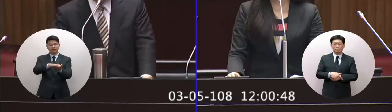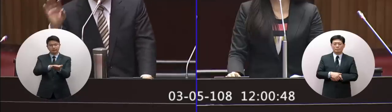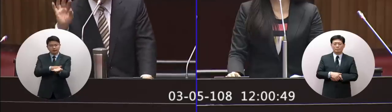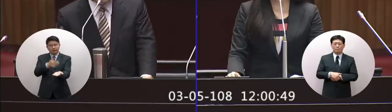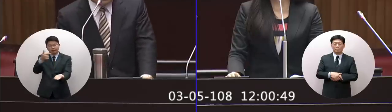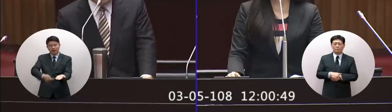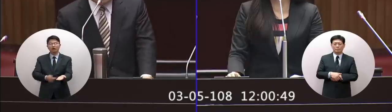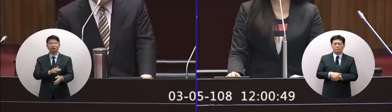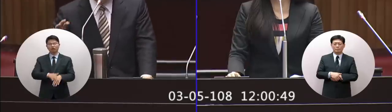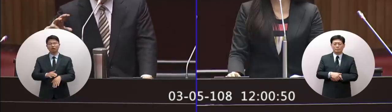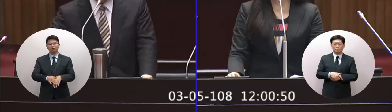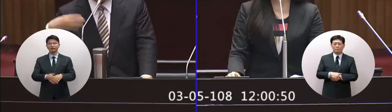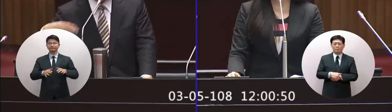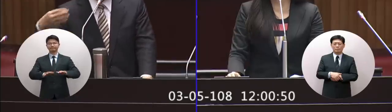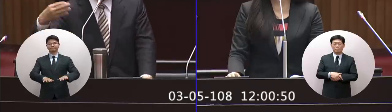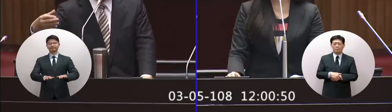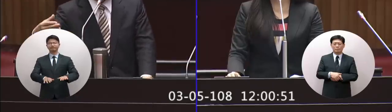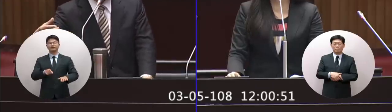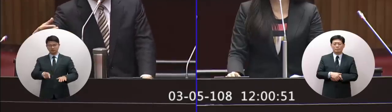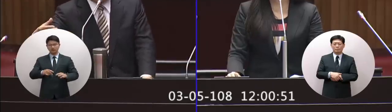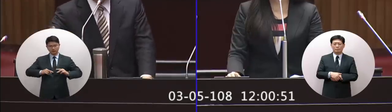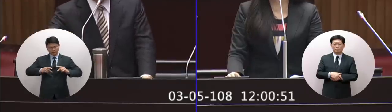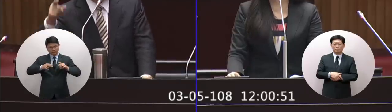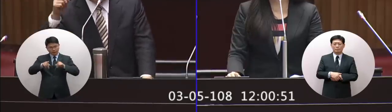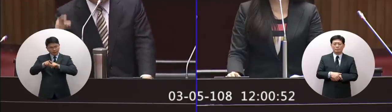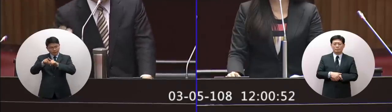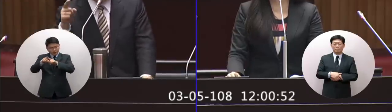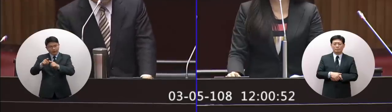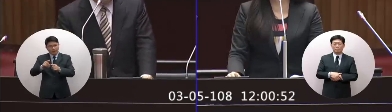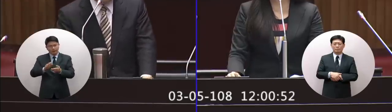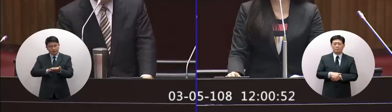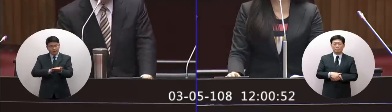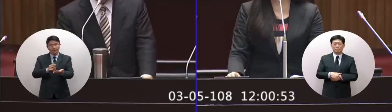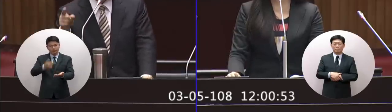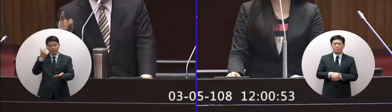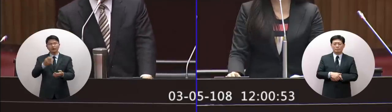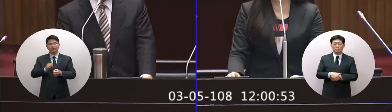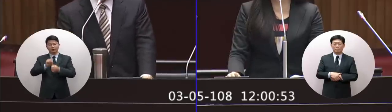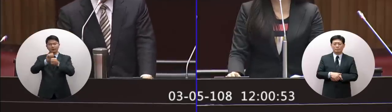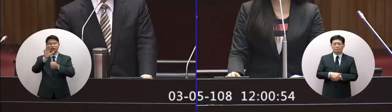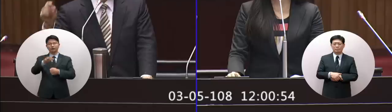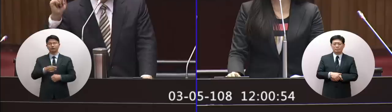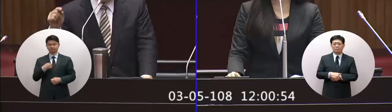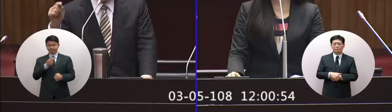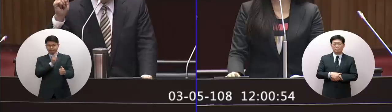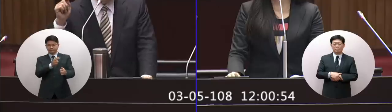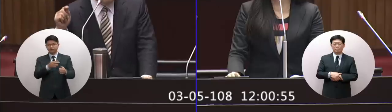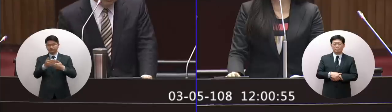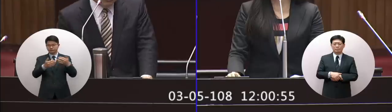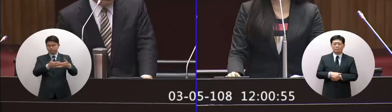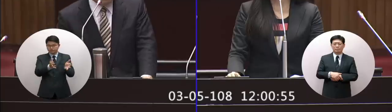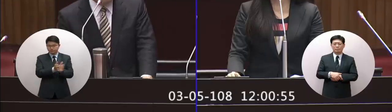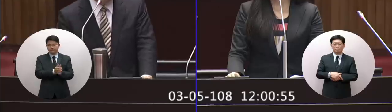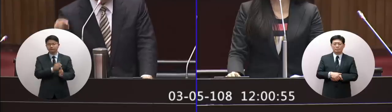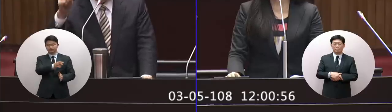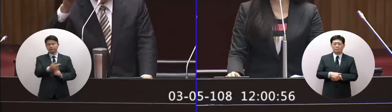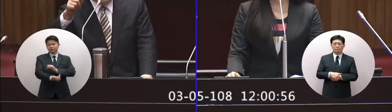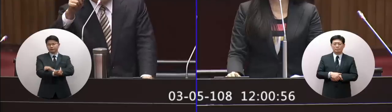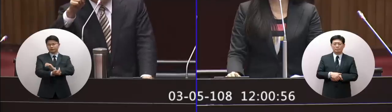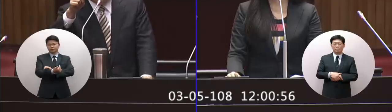较慢一点。现在这个逐步再赶上来，我会再要求交通部要立